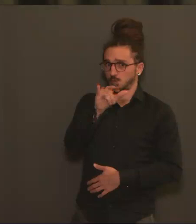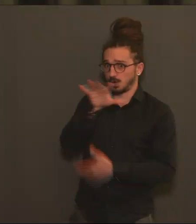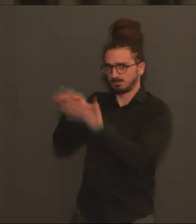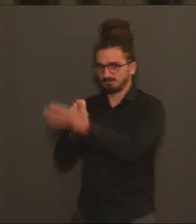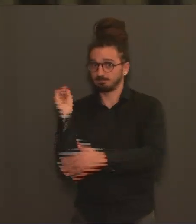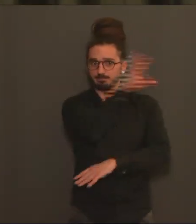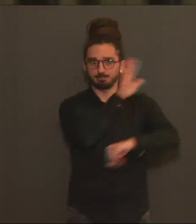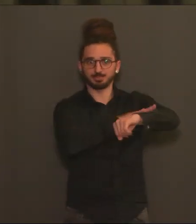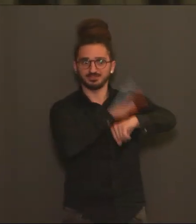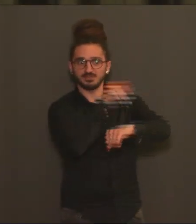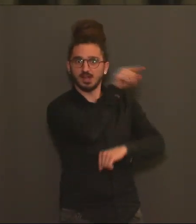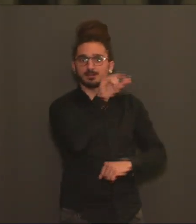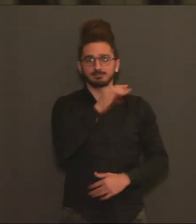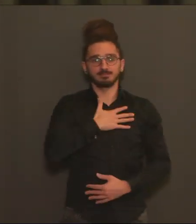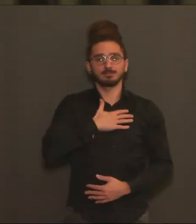suspect@safeonweb.be.